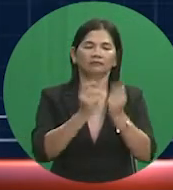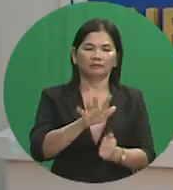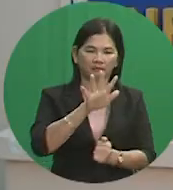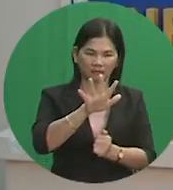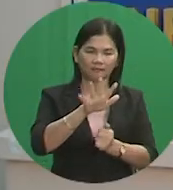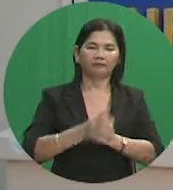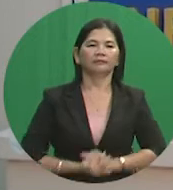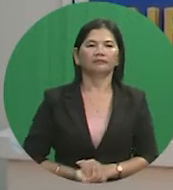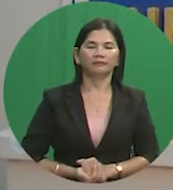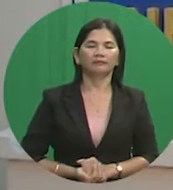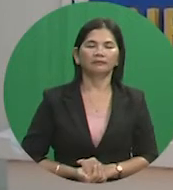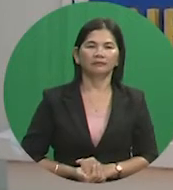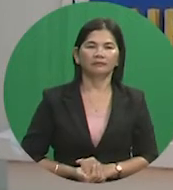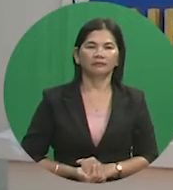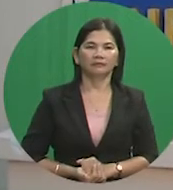5